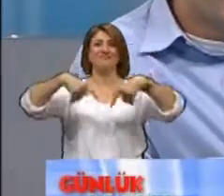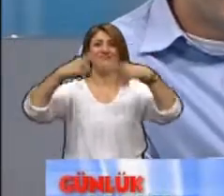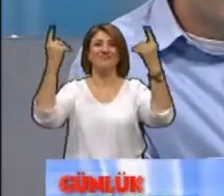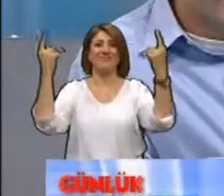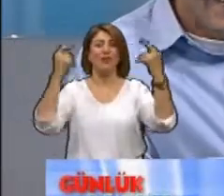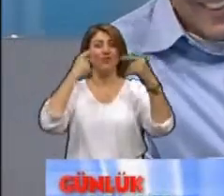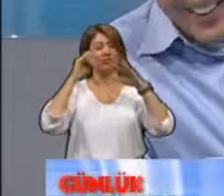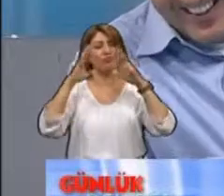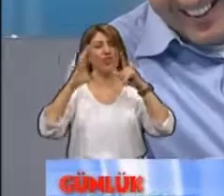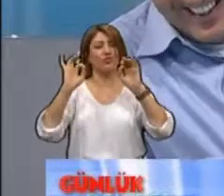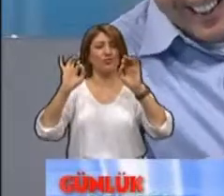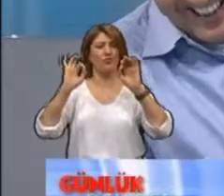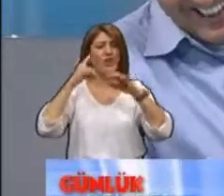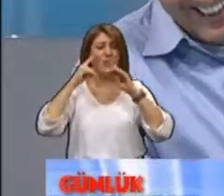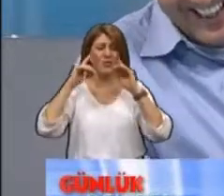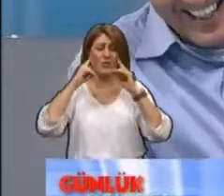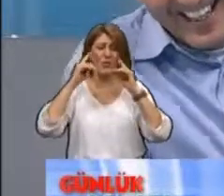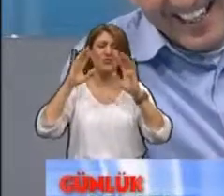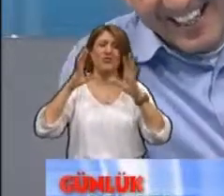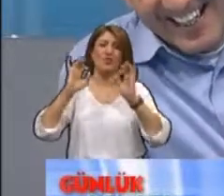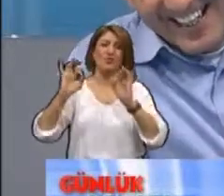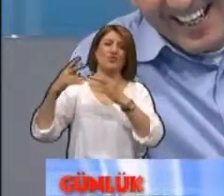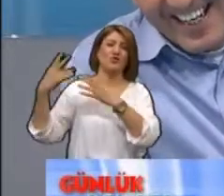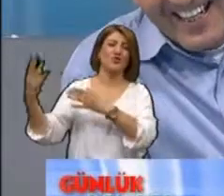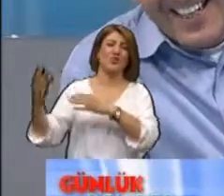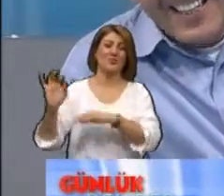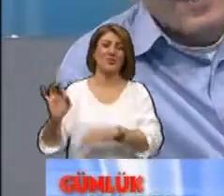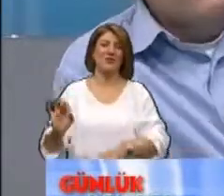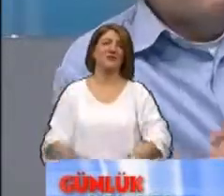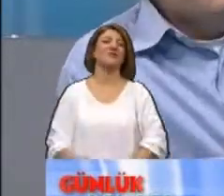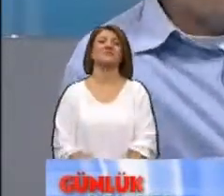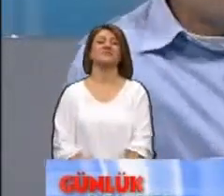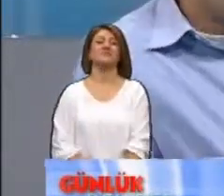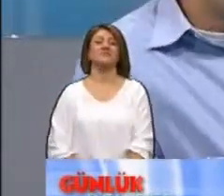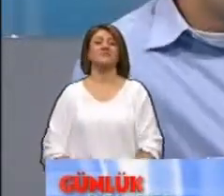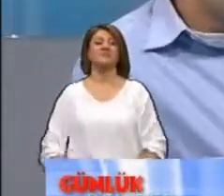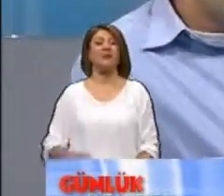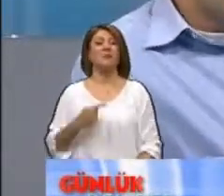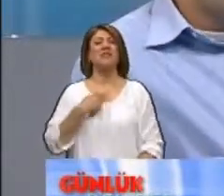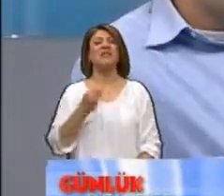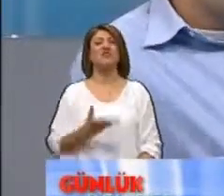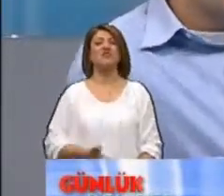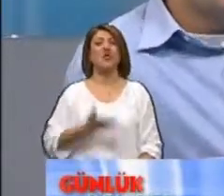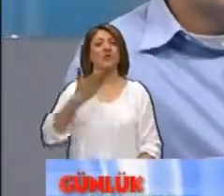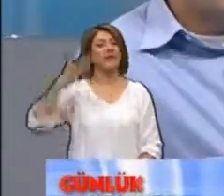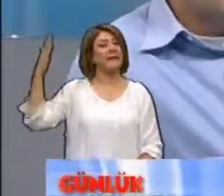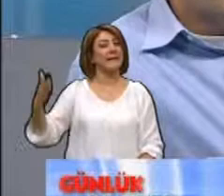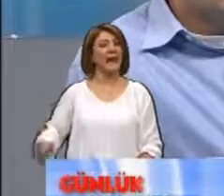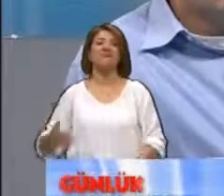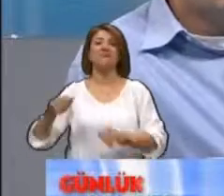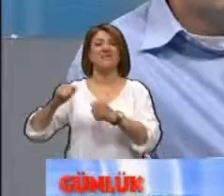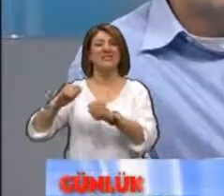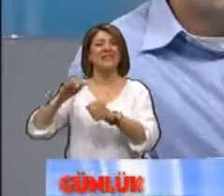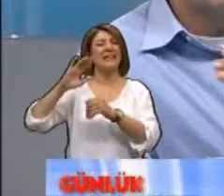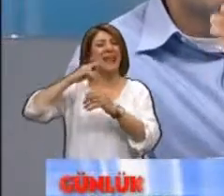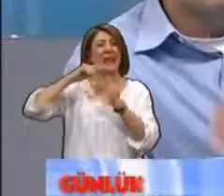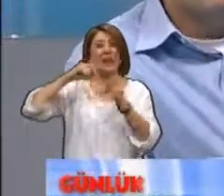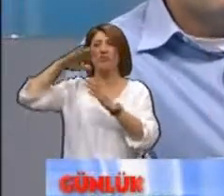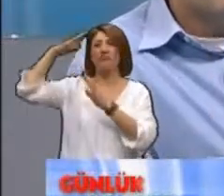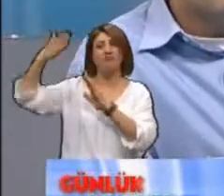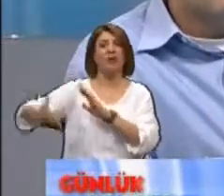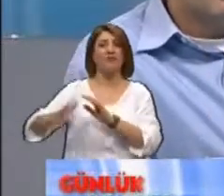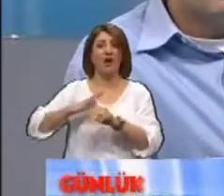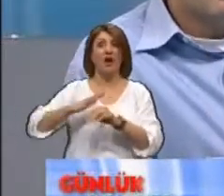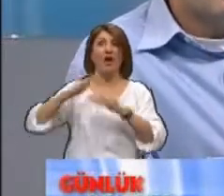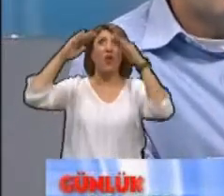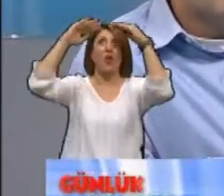zaten bozuk muhtemelen. Çok bir şey fark etmemiştir. Yani o şekilde devam bizde etmiş. Çoktur biliyorsun. Yan cam kırılır, naylonla kapatılır falan ama hani ön cam. Ön